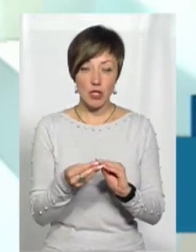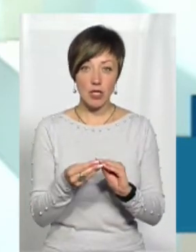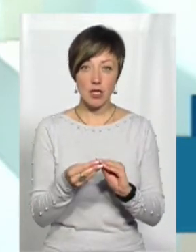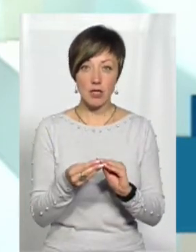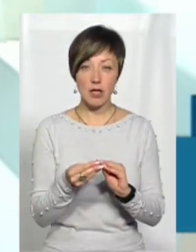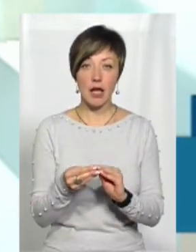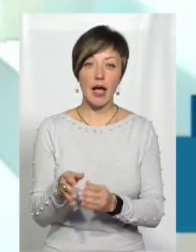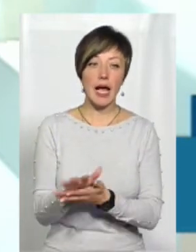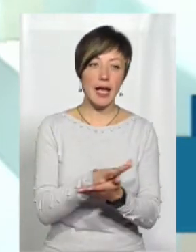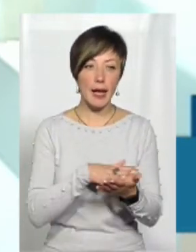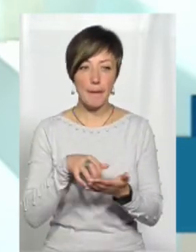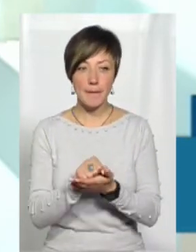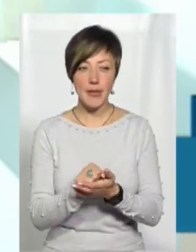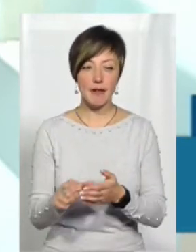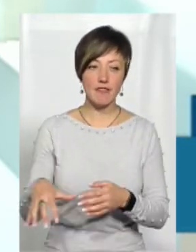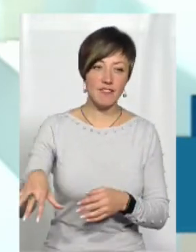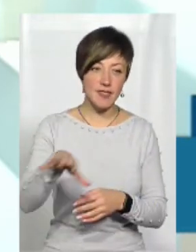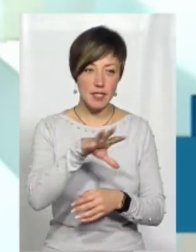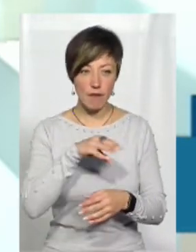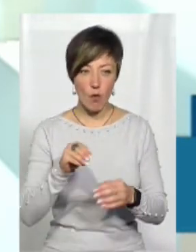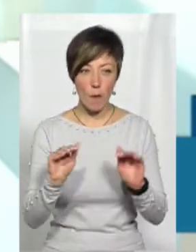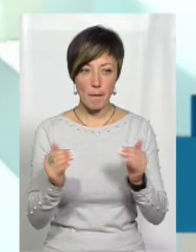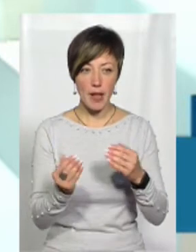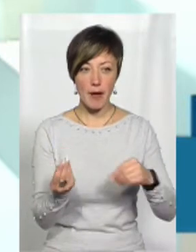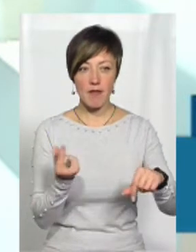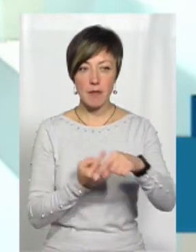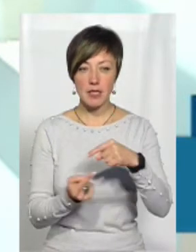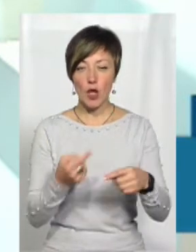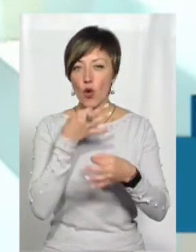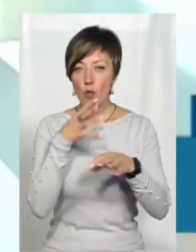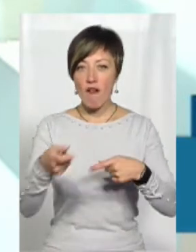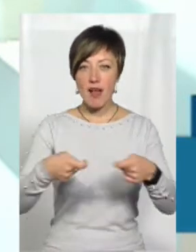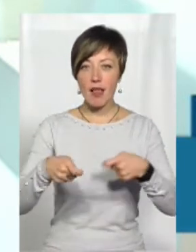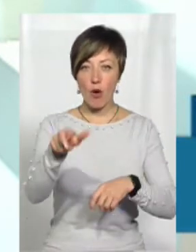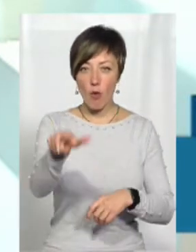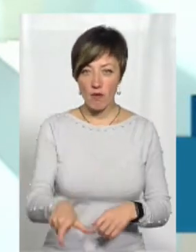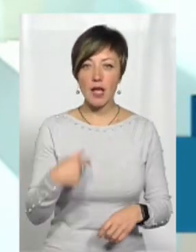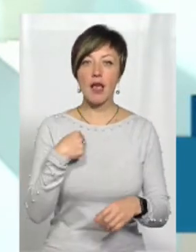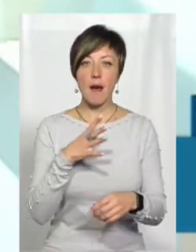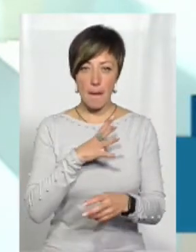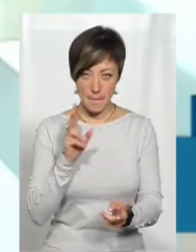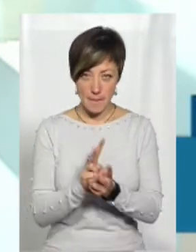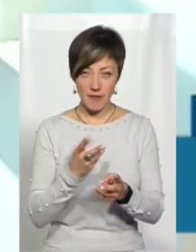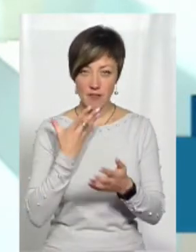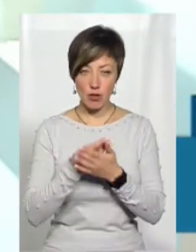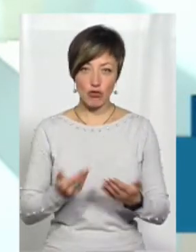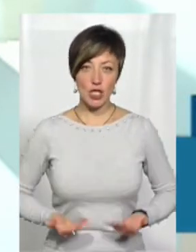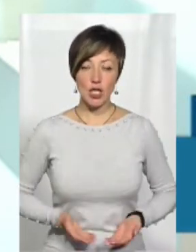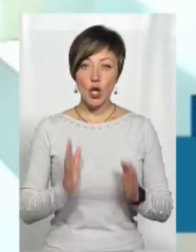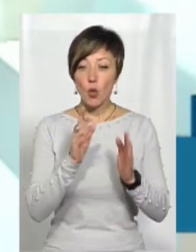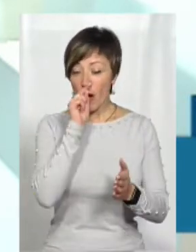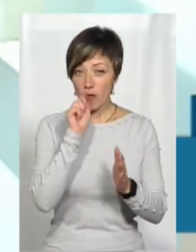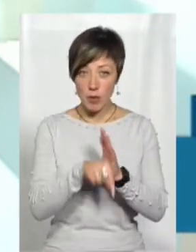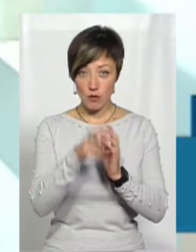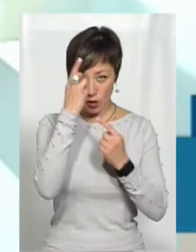гибель всего мелкого бизнеса, любого торговца. Да. Я просто с этим сталкивалась в жизни своей. И покупателей. Как только